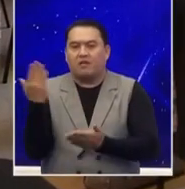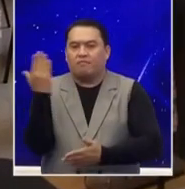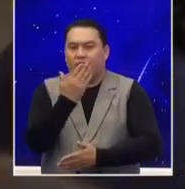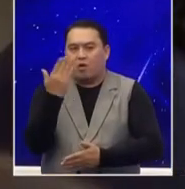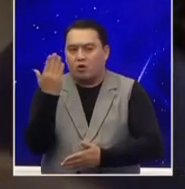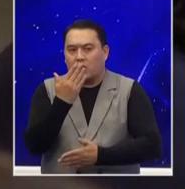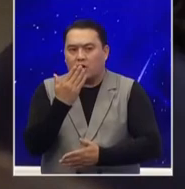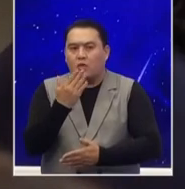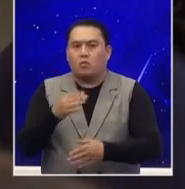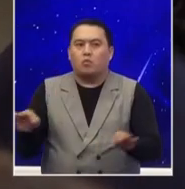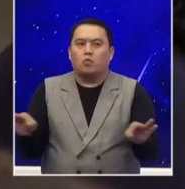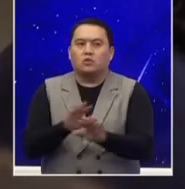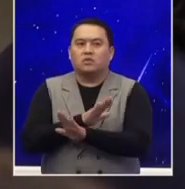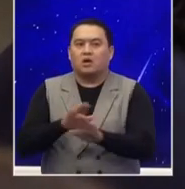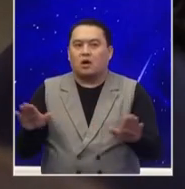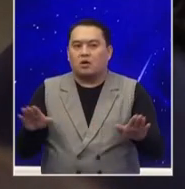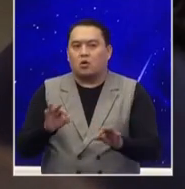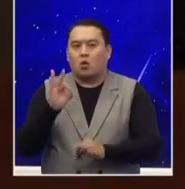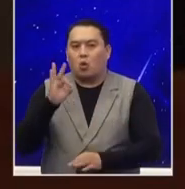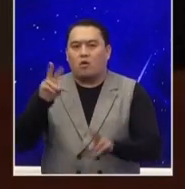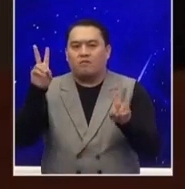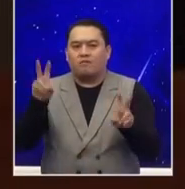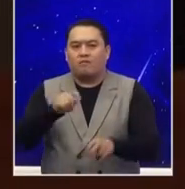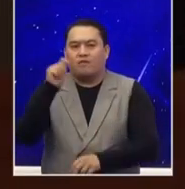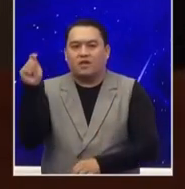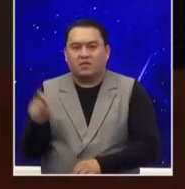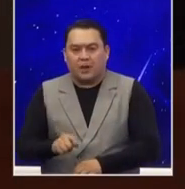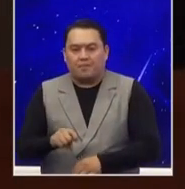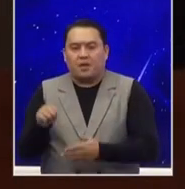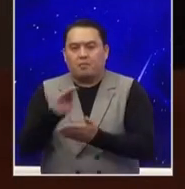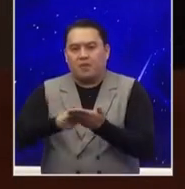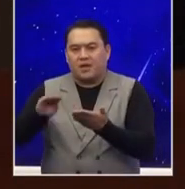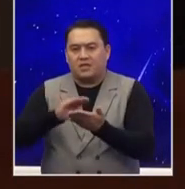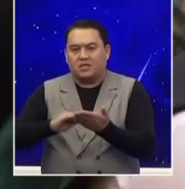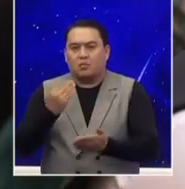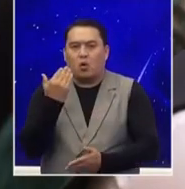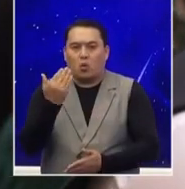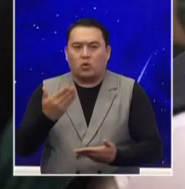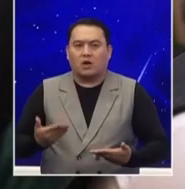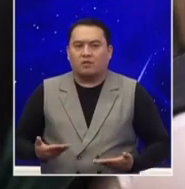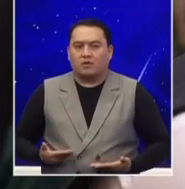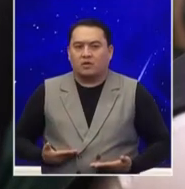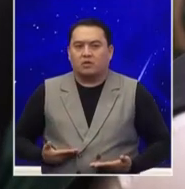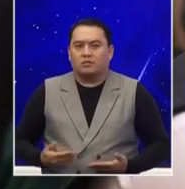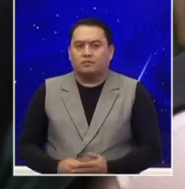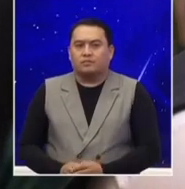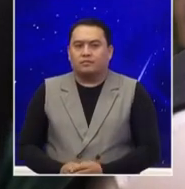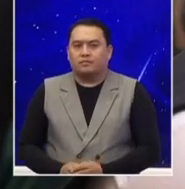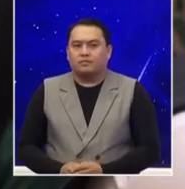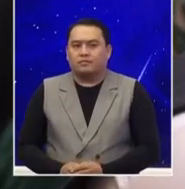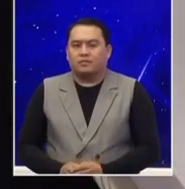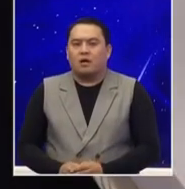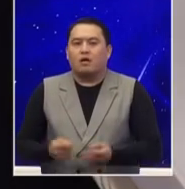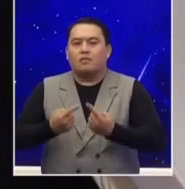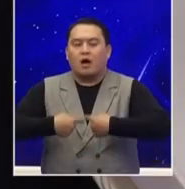также прозвучали музыкальные композиции о войне числе которых песня написанная на стихи леонида юзефович а прохладные травы по